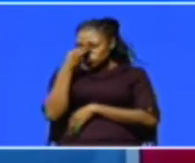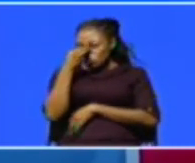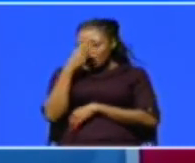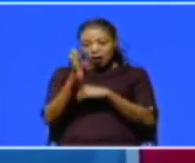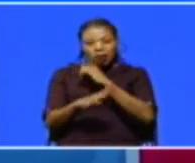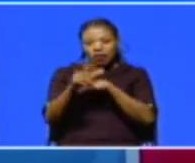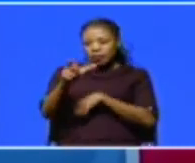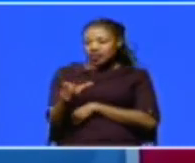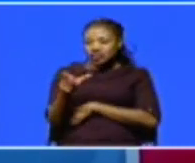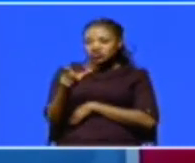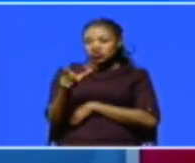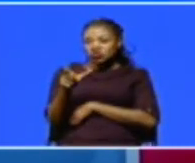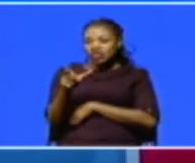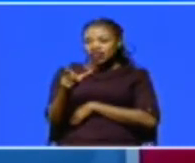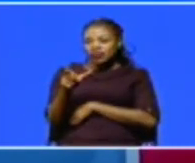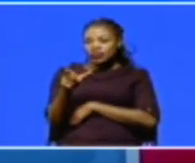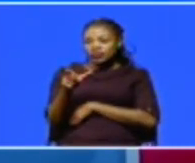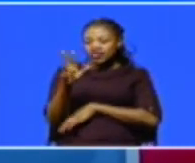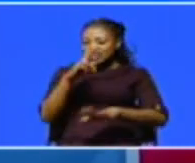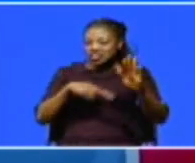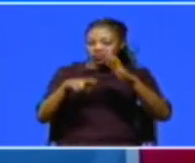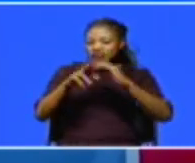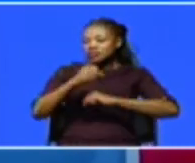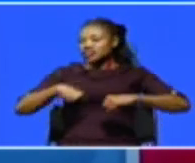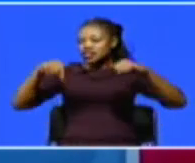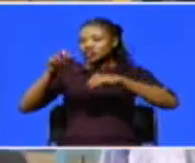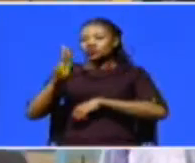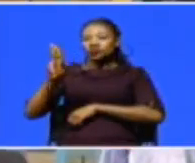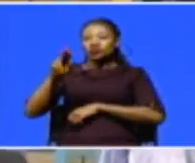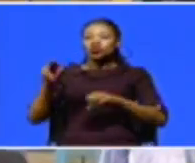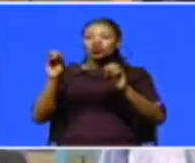mkubwa anayemkosea rais Uhuru Kenyatta heshima.